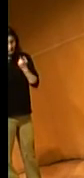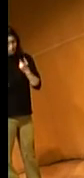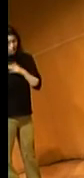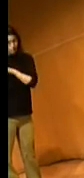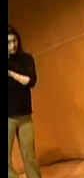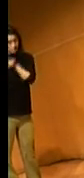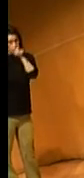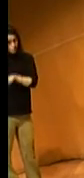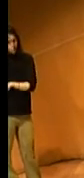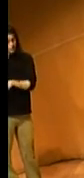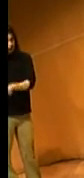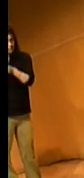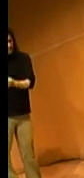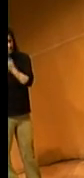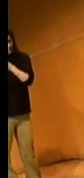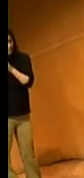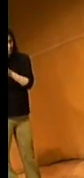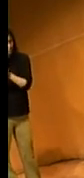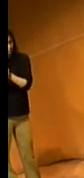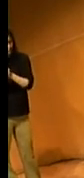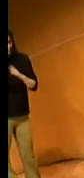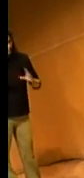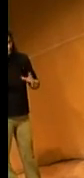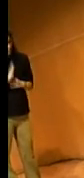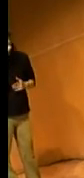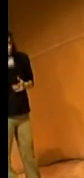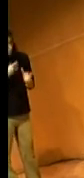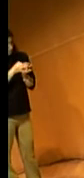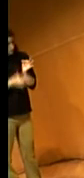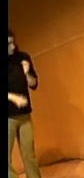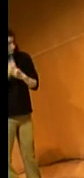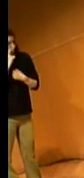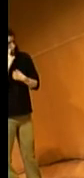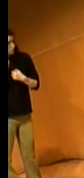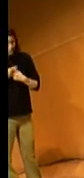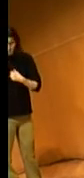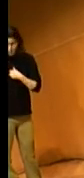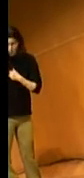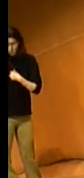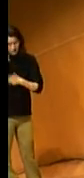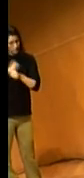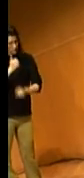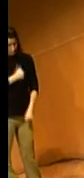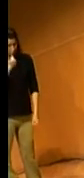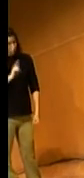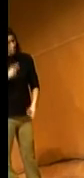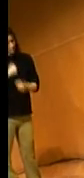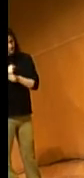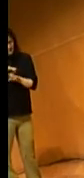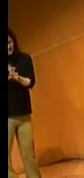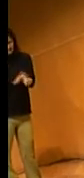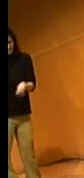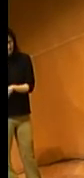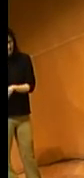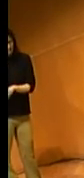inclusifs. Moi, j'ai noté que ce sont des professionnels qui travaillent en équipe, avec la personne concernée